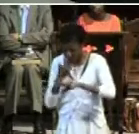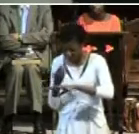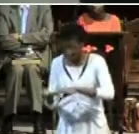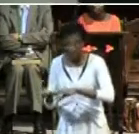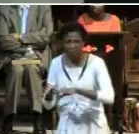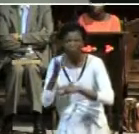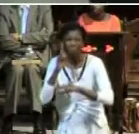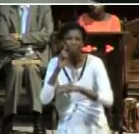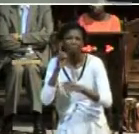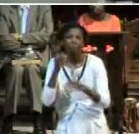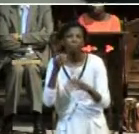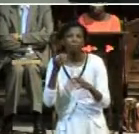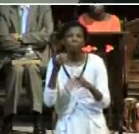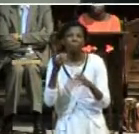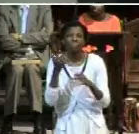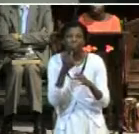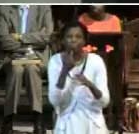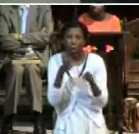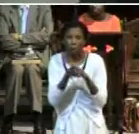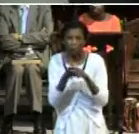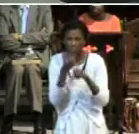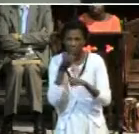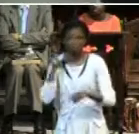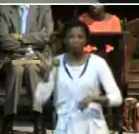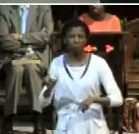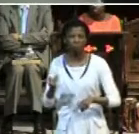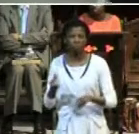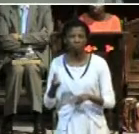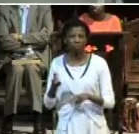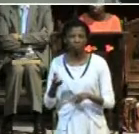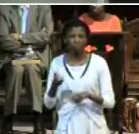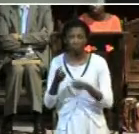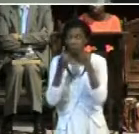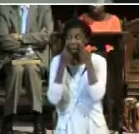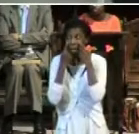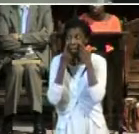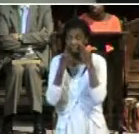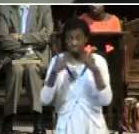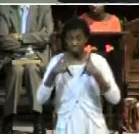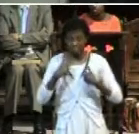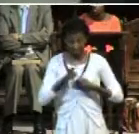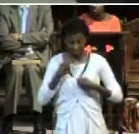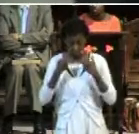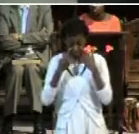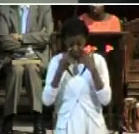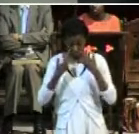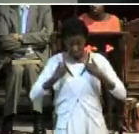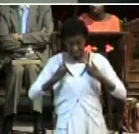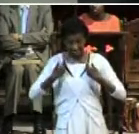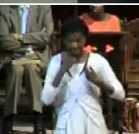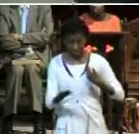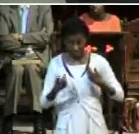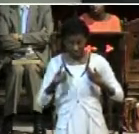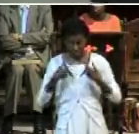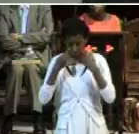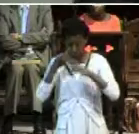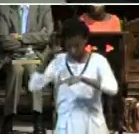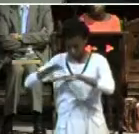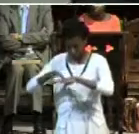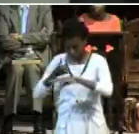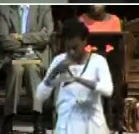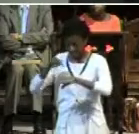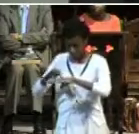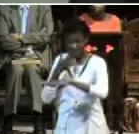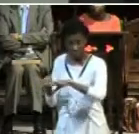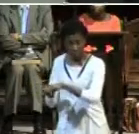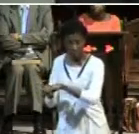C'est un peu comme si vous crachiez sur quelqu'un. Vous le salissez avec quelque chose qui vient de vous. Et elle est désespérée,